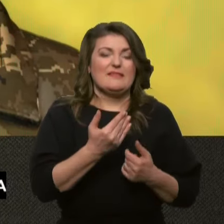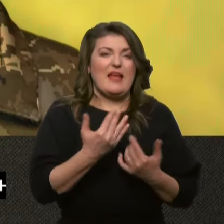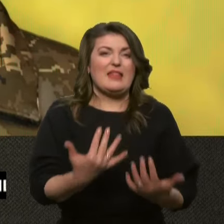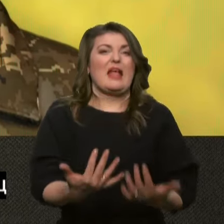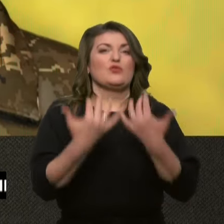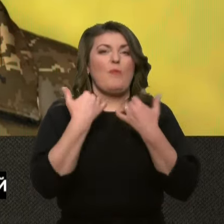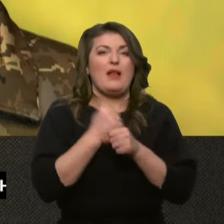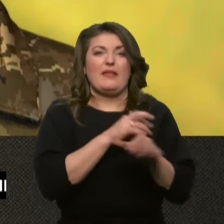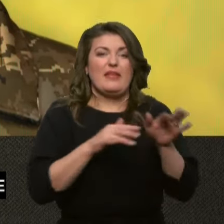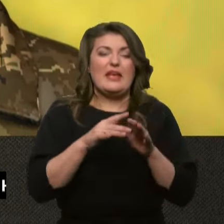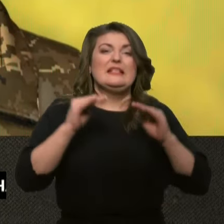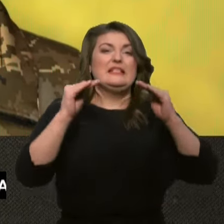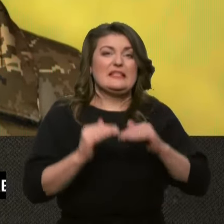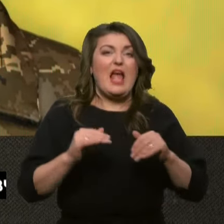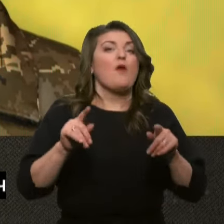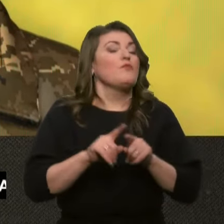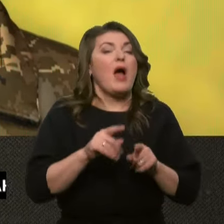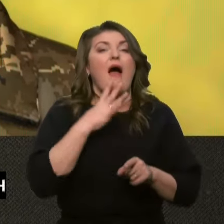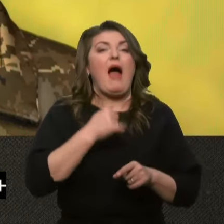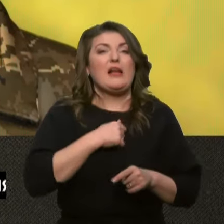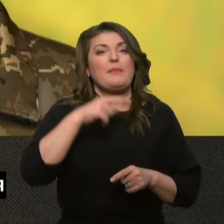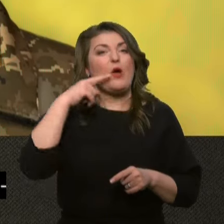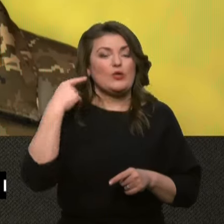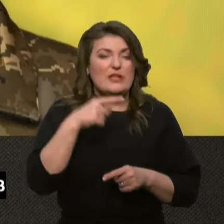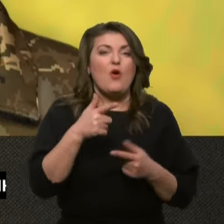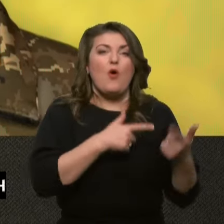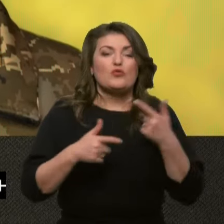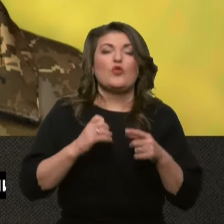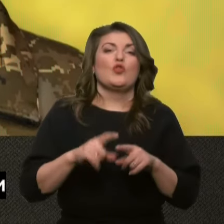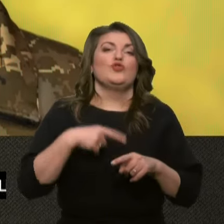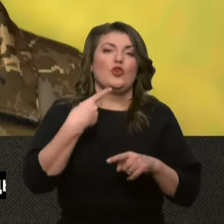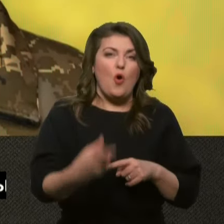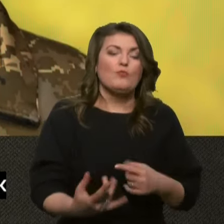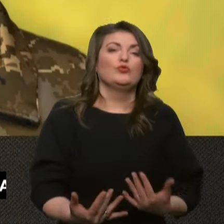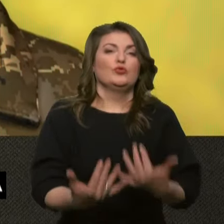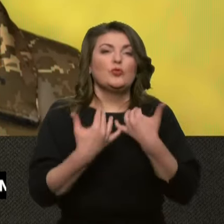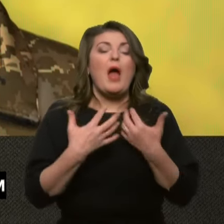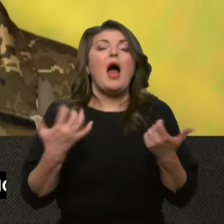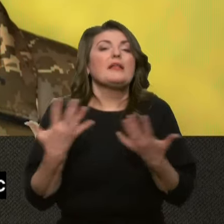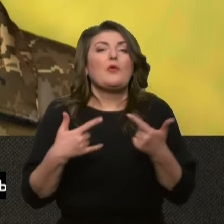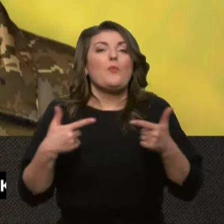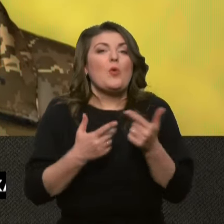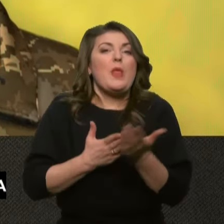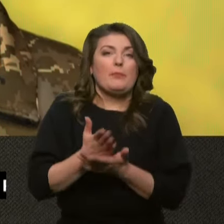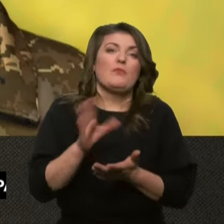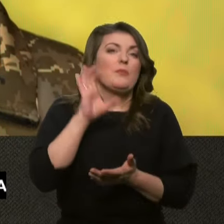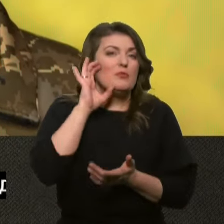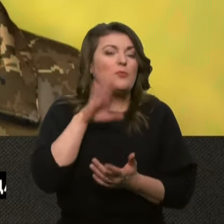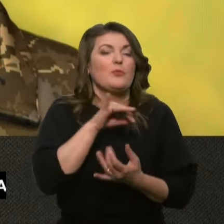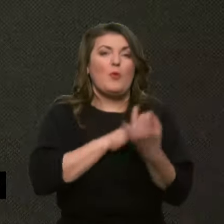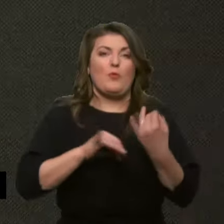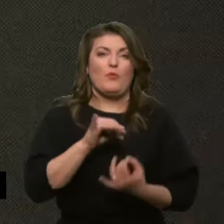знизилася. Утім, армія Росії готується до чергового штурму. А на якому саме напрямку? Давайте послухаємо і потім обговоримо.